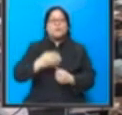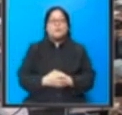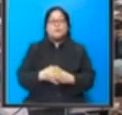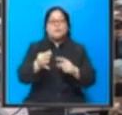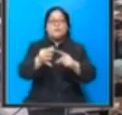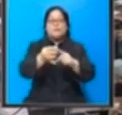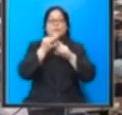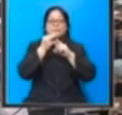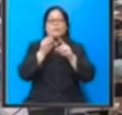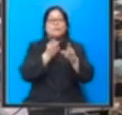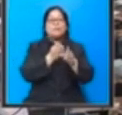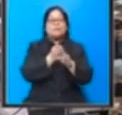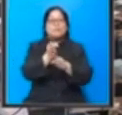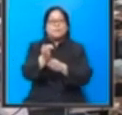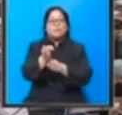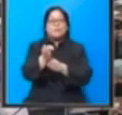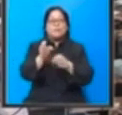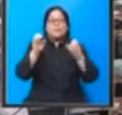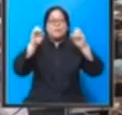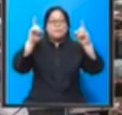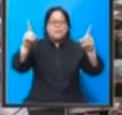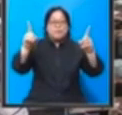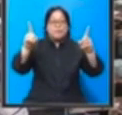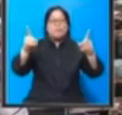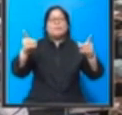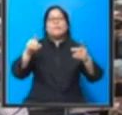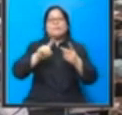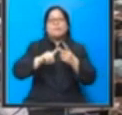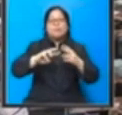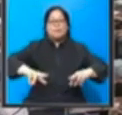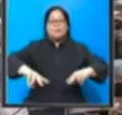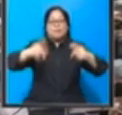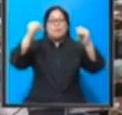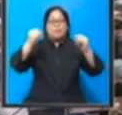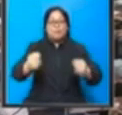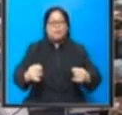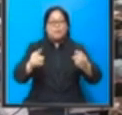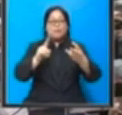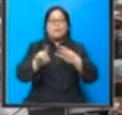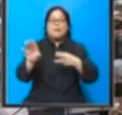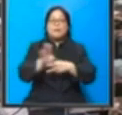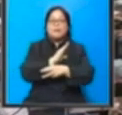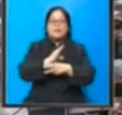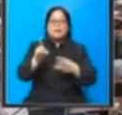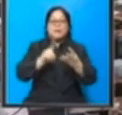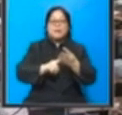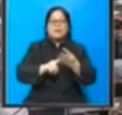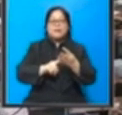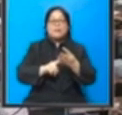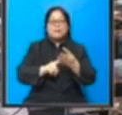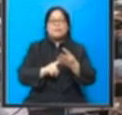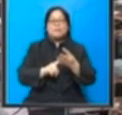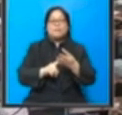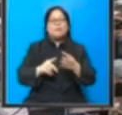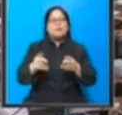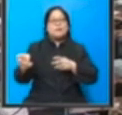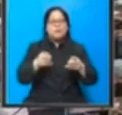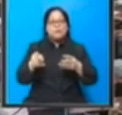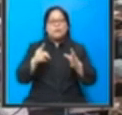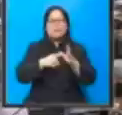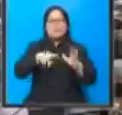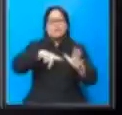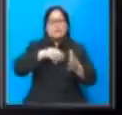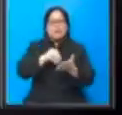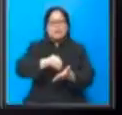khususnya dalam bidang pendidikan modal Insan keusahawanan dan penjagaan pemilikan